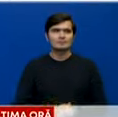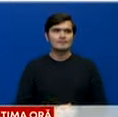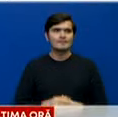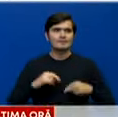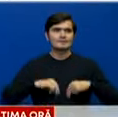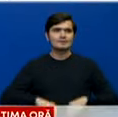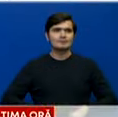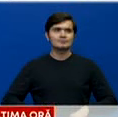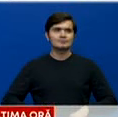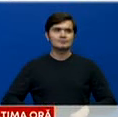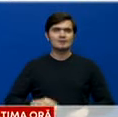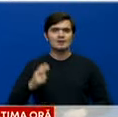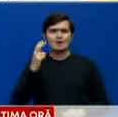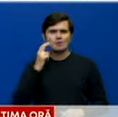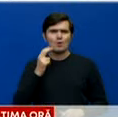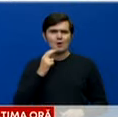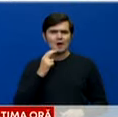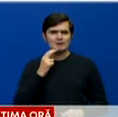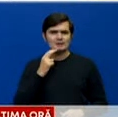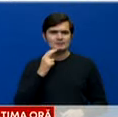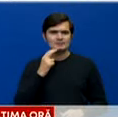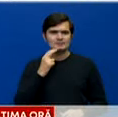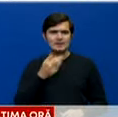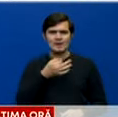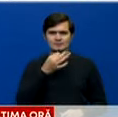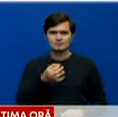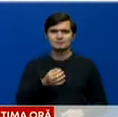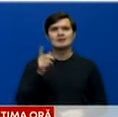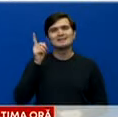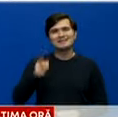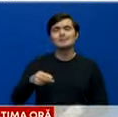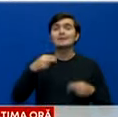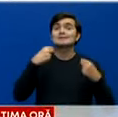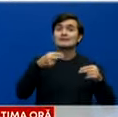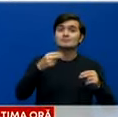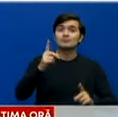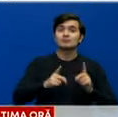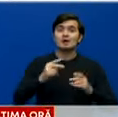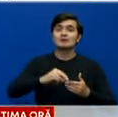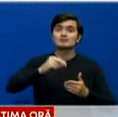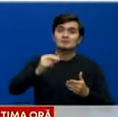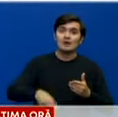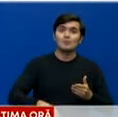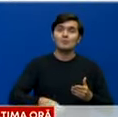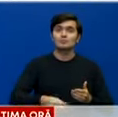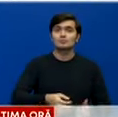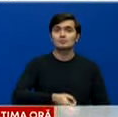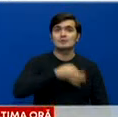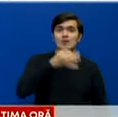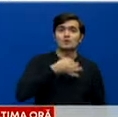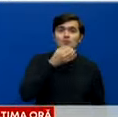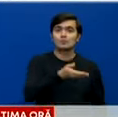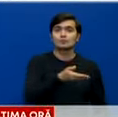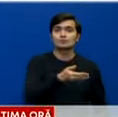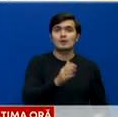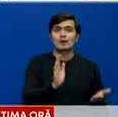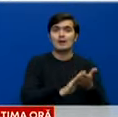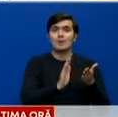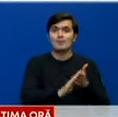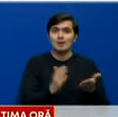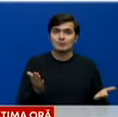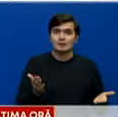Klaus Iohannis spune așa, ei vor trebui să explice dacă au fost de acord cu conținutul acelui discurs pe care l-au